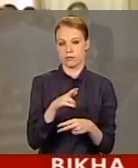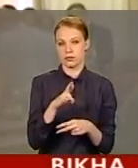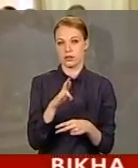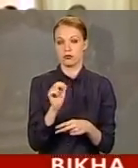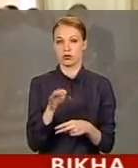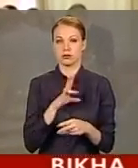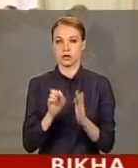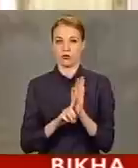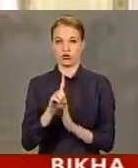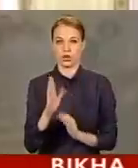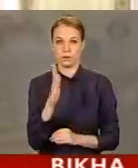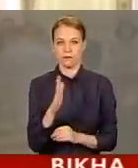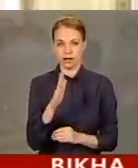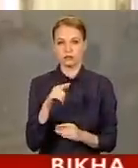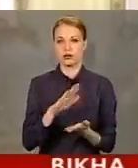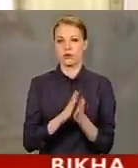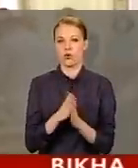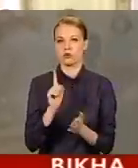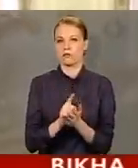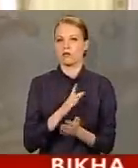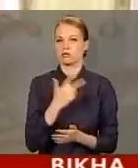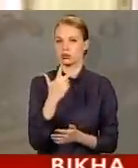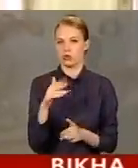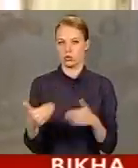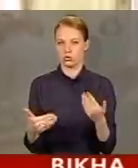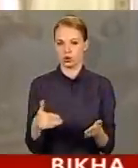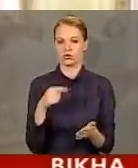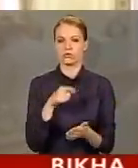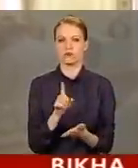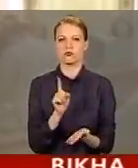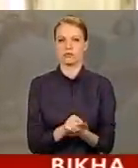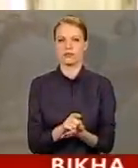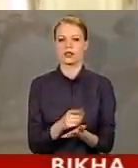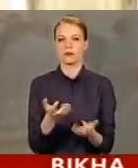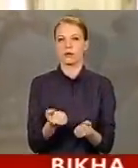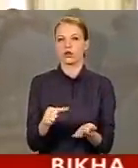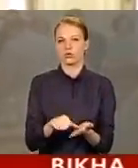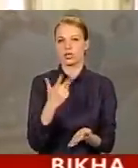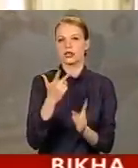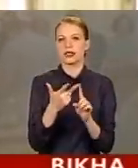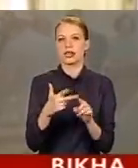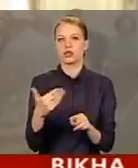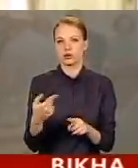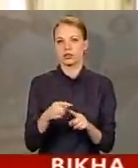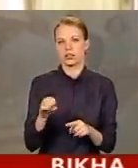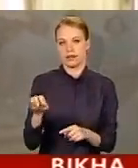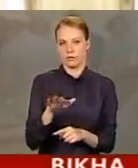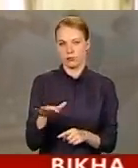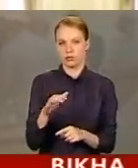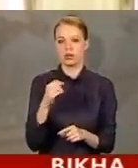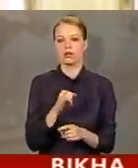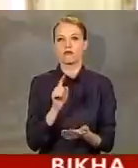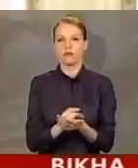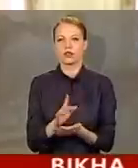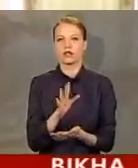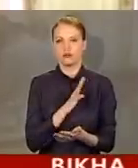максимум на початку вересня. Угода повинна бути тристороння, тобто в ній повинна приймати участь третя сторона, це Європейський Союз. По-друге, вона